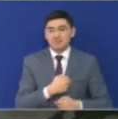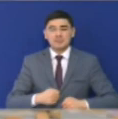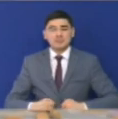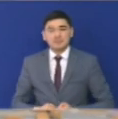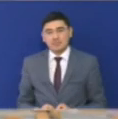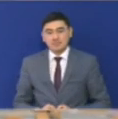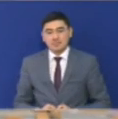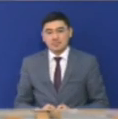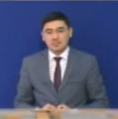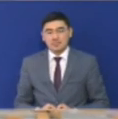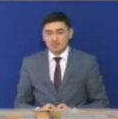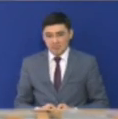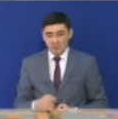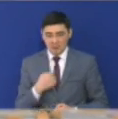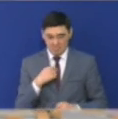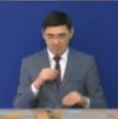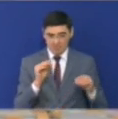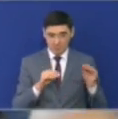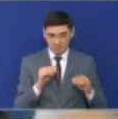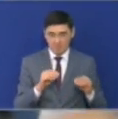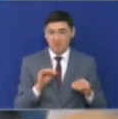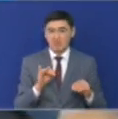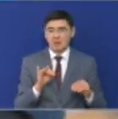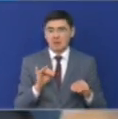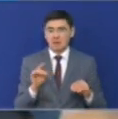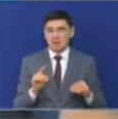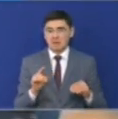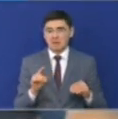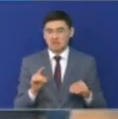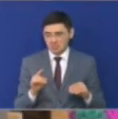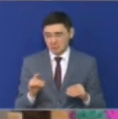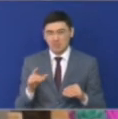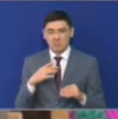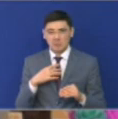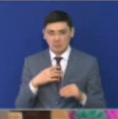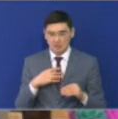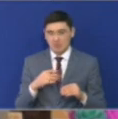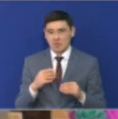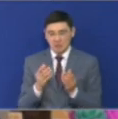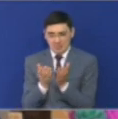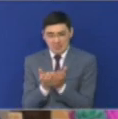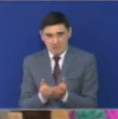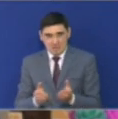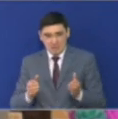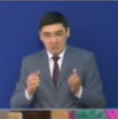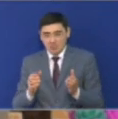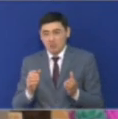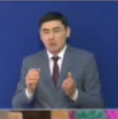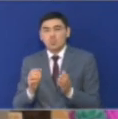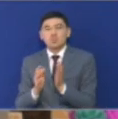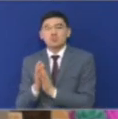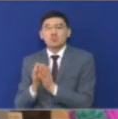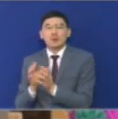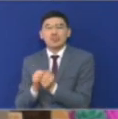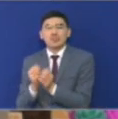труда. Эту поделку сделаны из бросовых материалов. Нижнее гнездо сделано из сухой